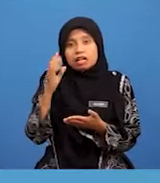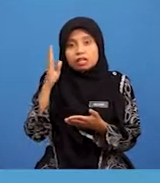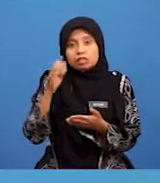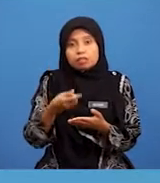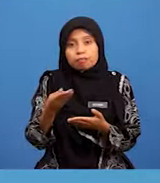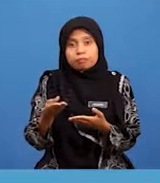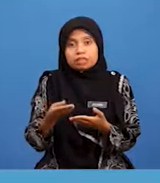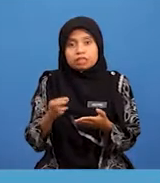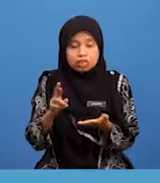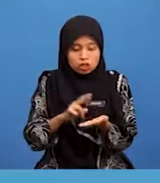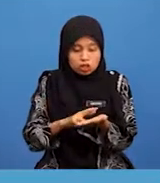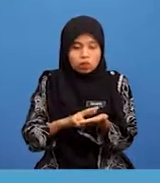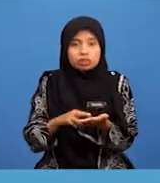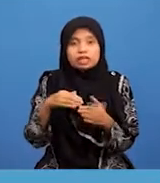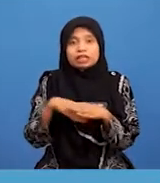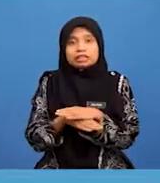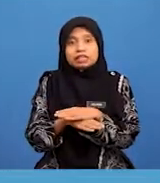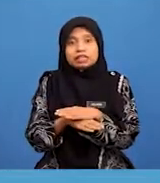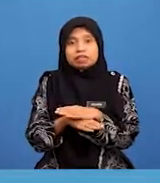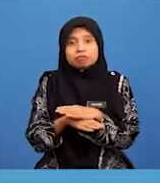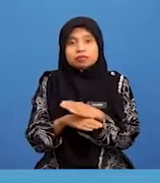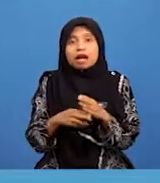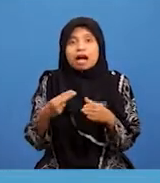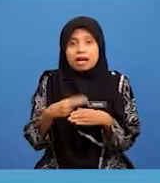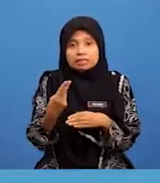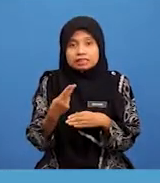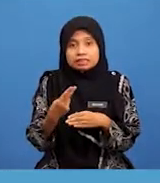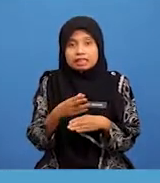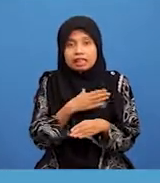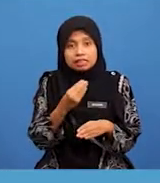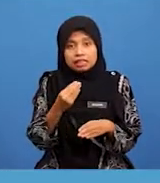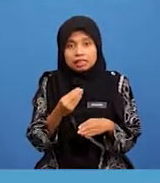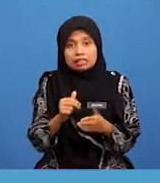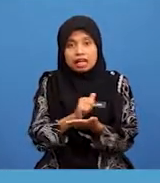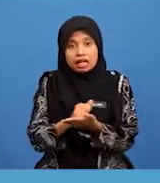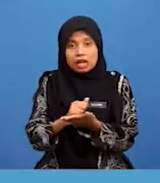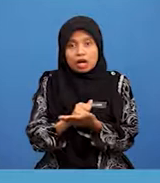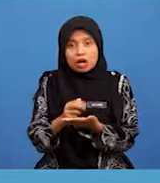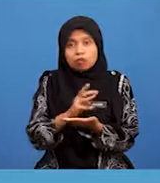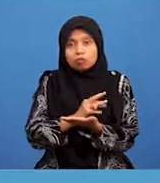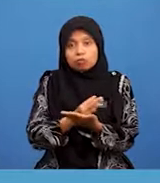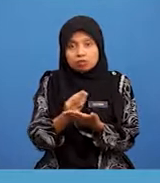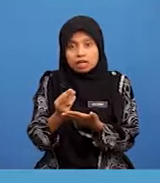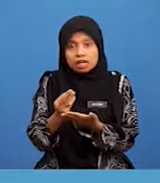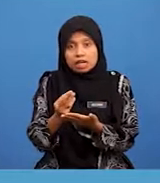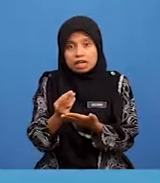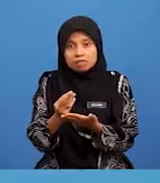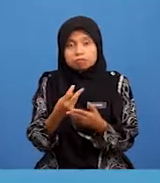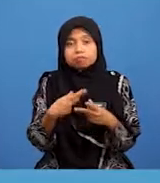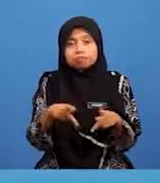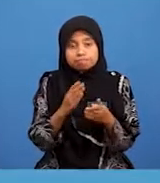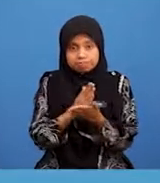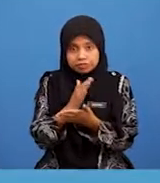perlu direkodkan ke dalam akaun realisasi sebagai hasil dan akaun modal perkongsi perlu